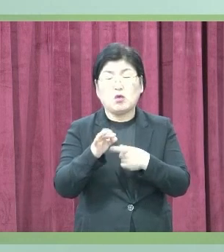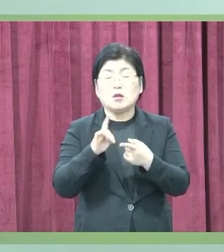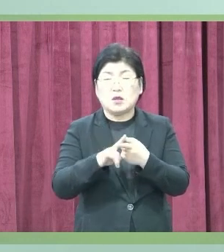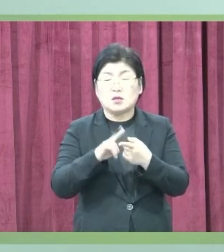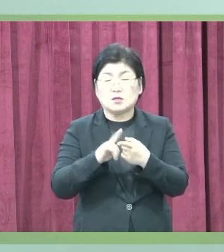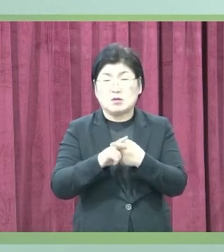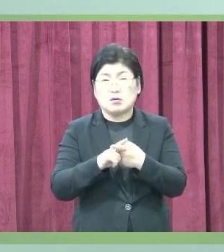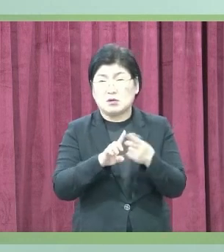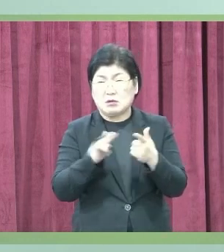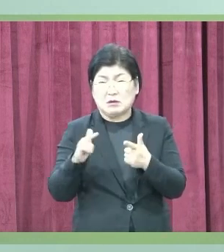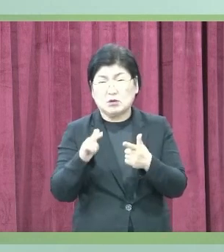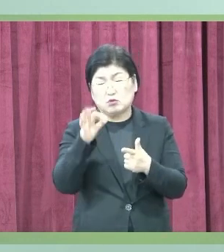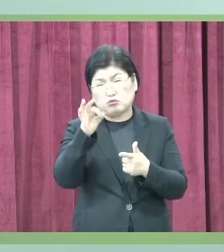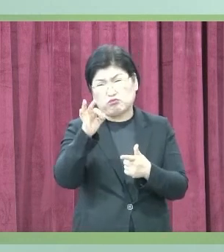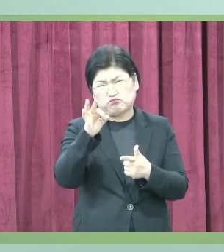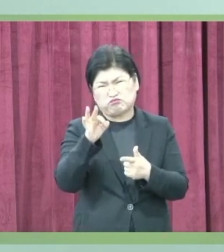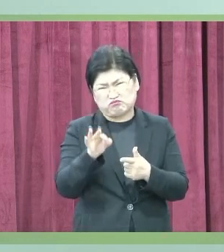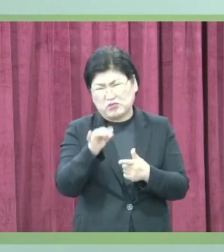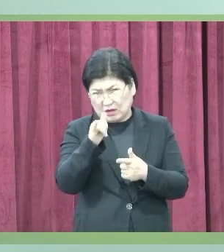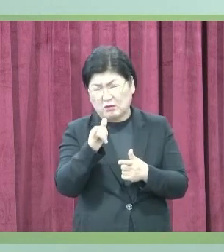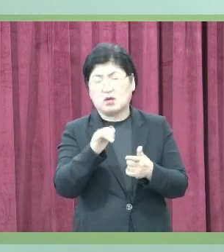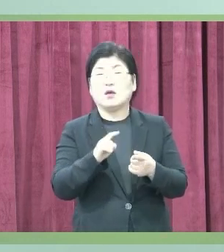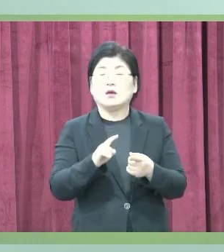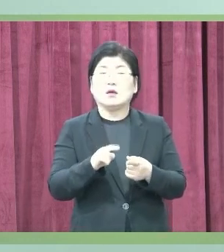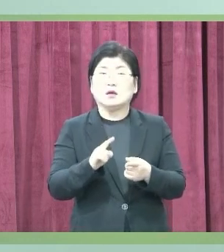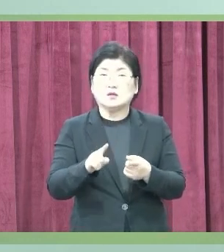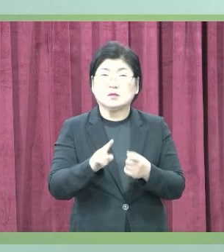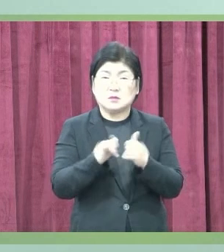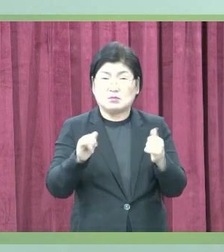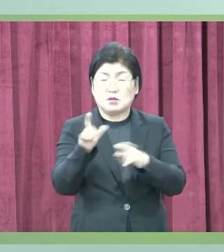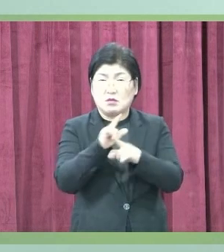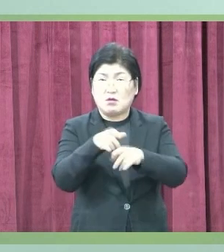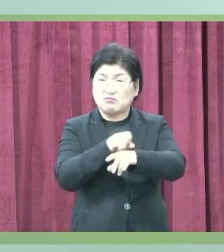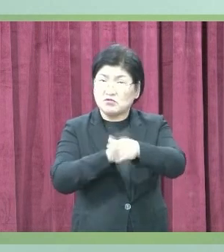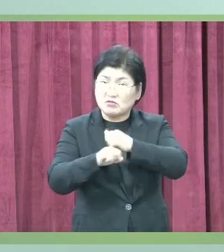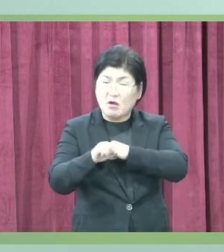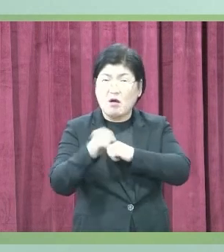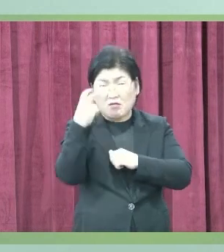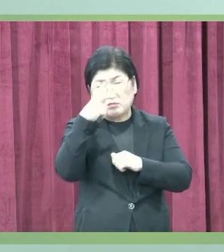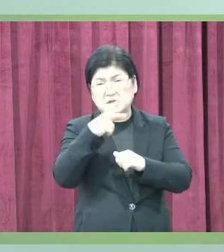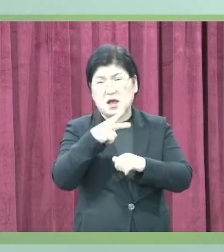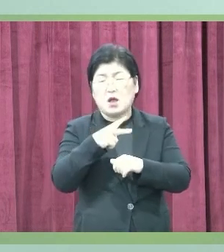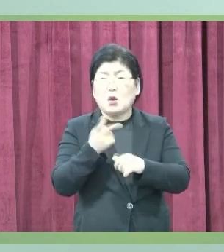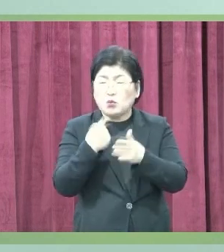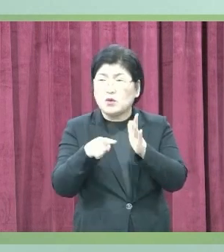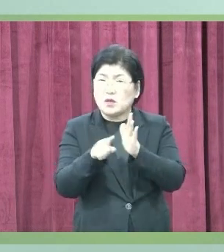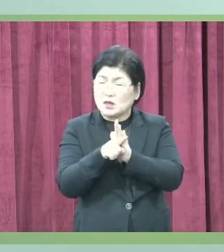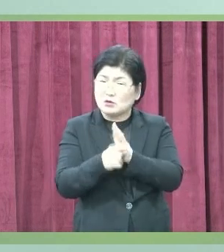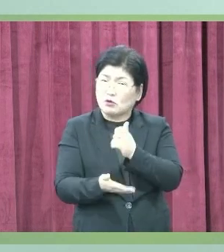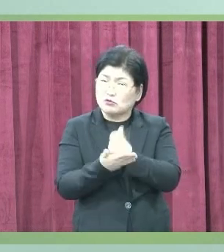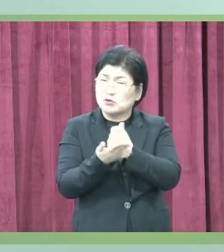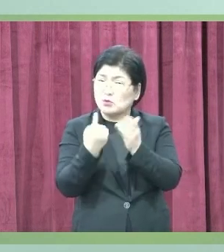낮습니다. 그런 점을 감안할 때 이런 분들에게는 조금 더 적극적으로 검진을 유도할 수 있는 방안을 좀